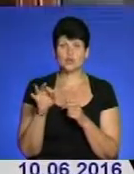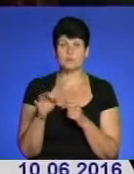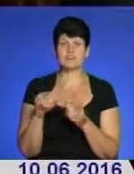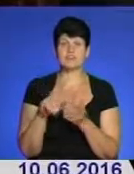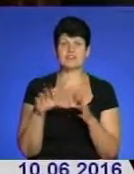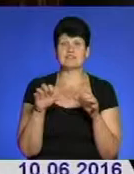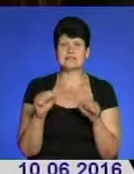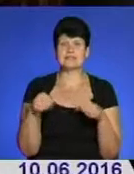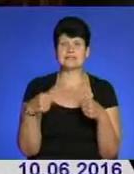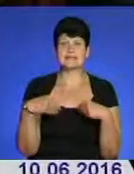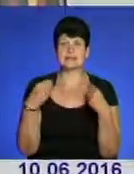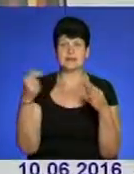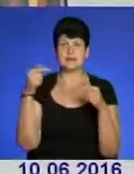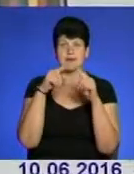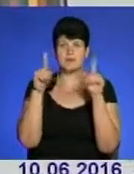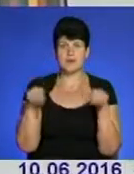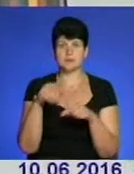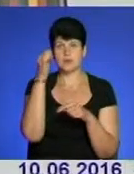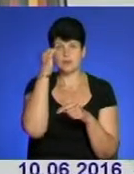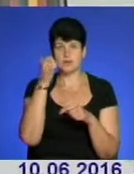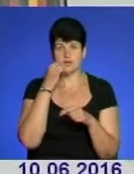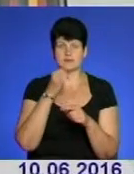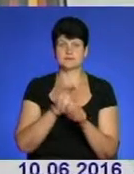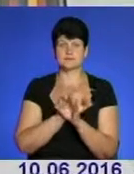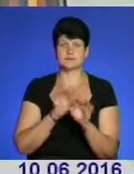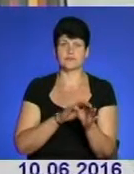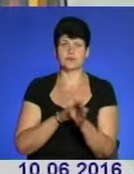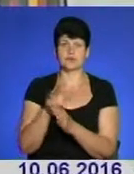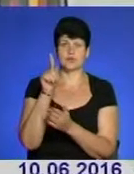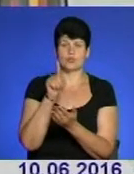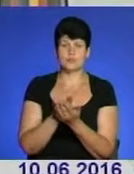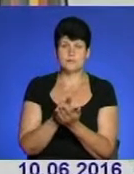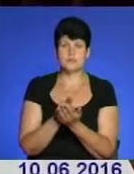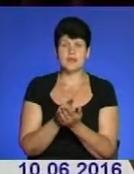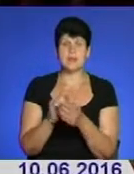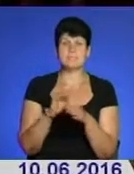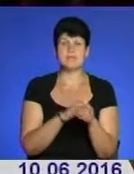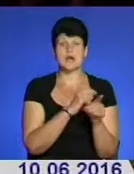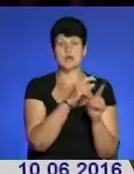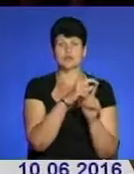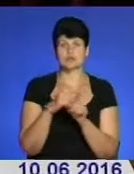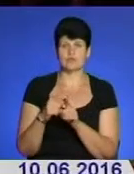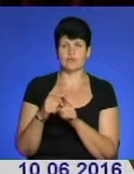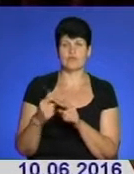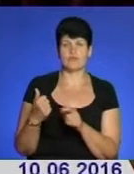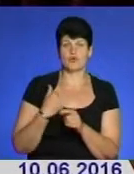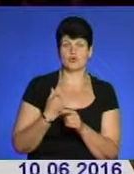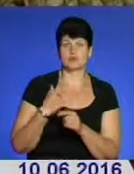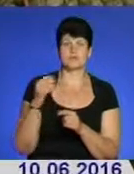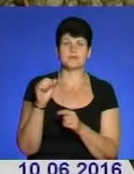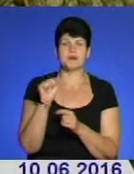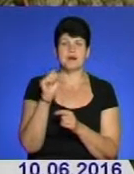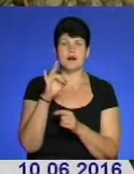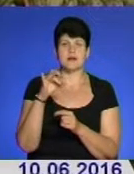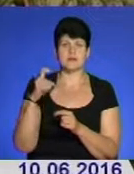одна така із, ну, скажімо, таких бід в Збройних силах. От ми з ними ведемо непосильну боротьбу.